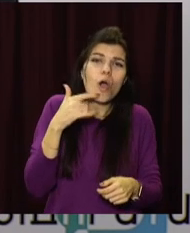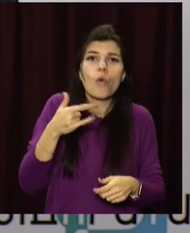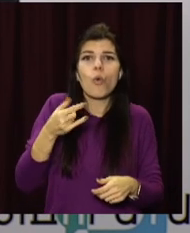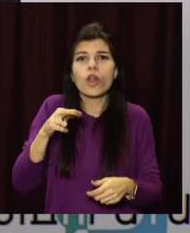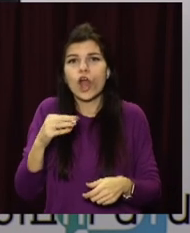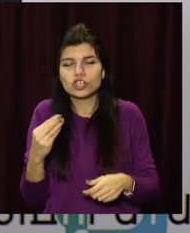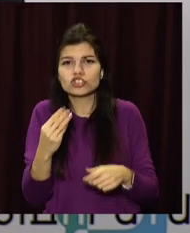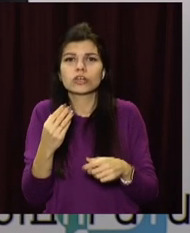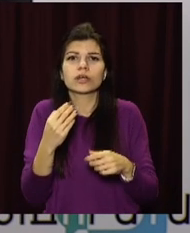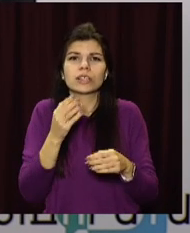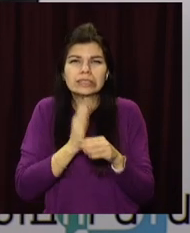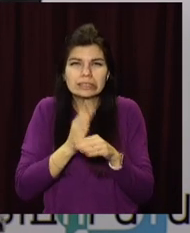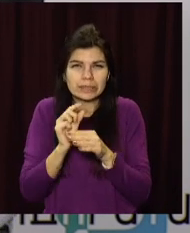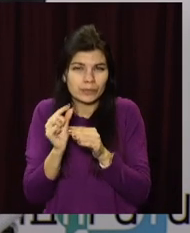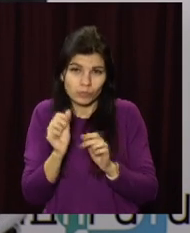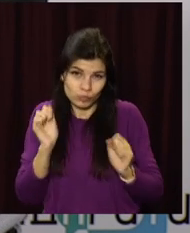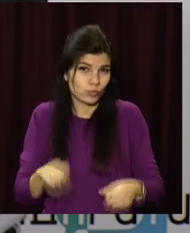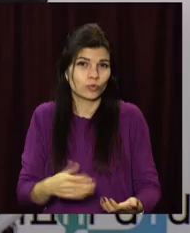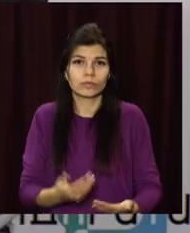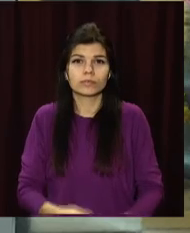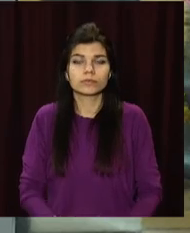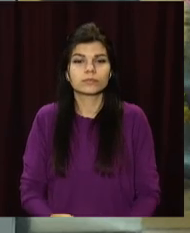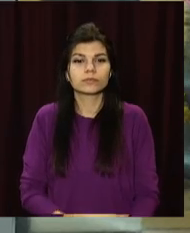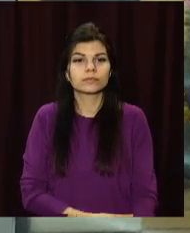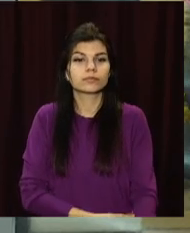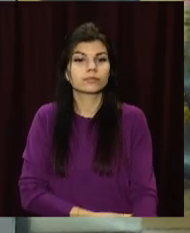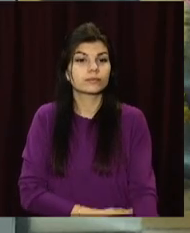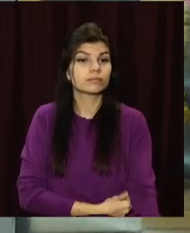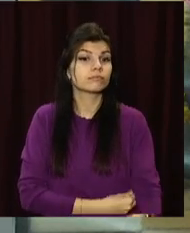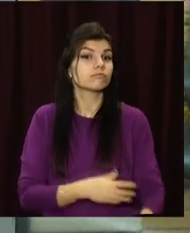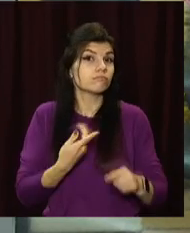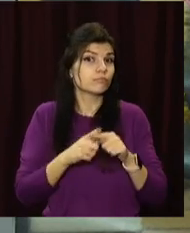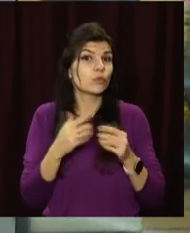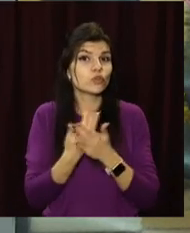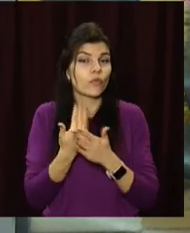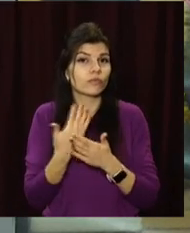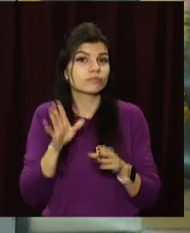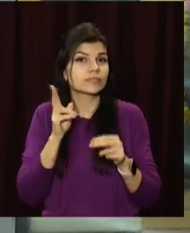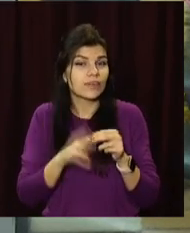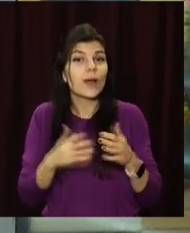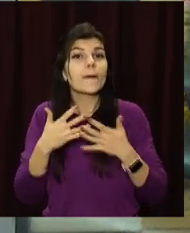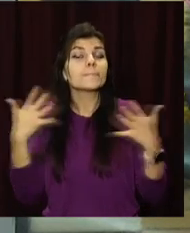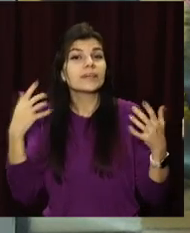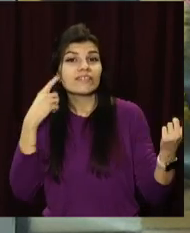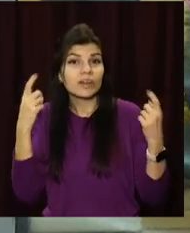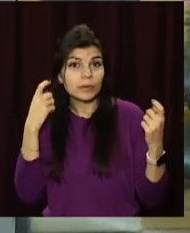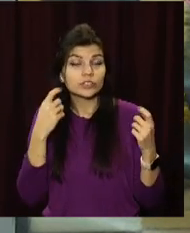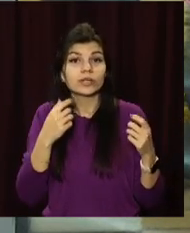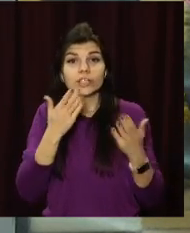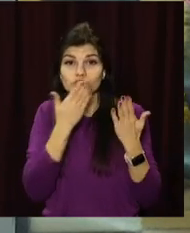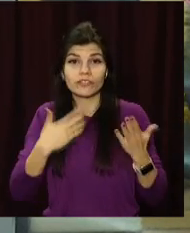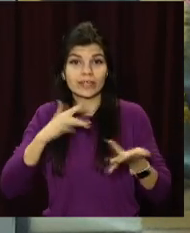шматочки м'яса, гуляш дрібно порізаний. І на цьому наш випуск завершений. Більше інформації читайте на нашому